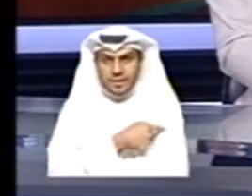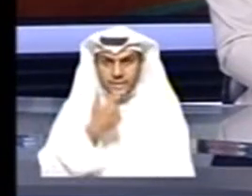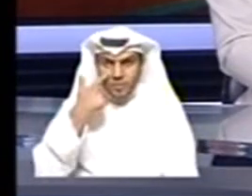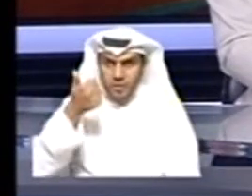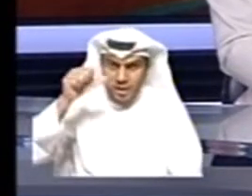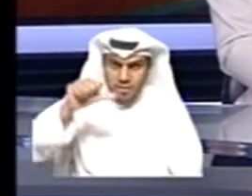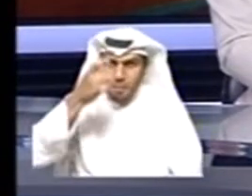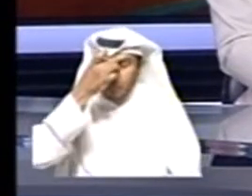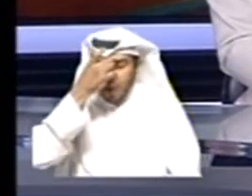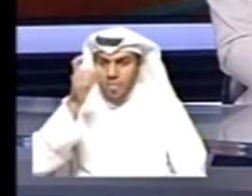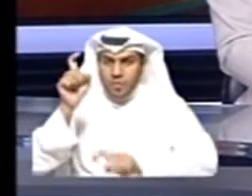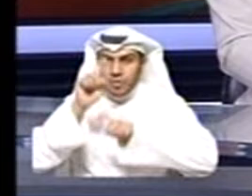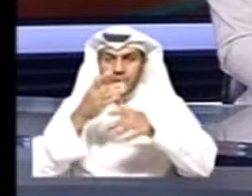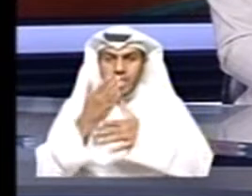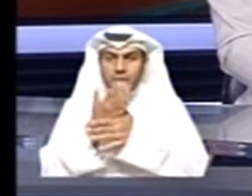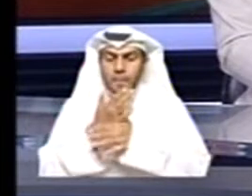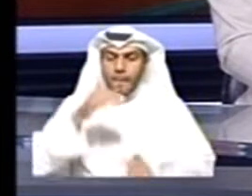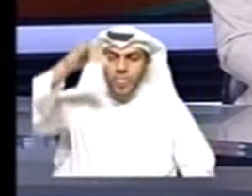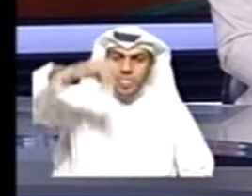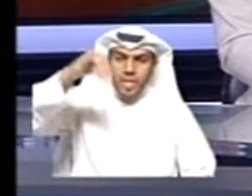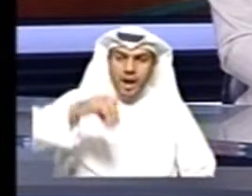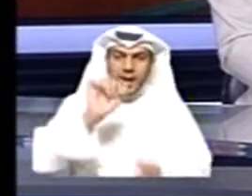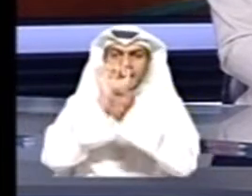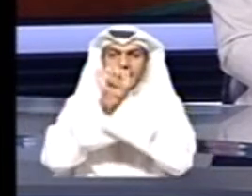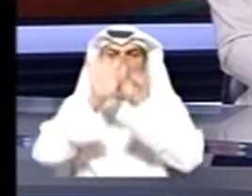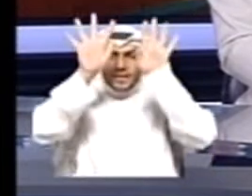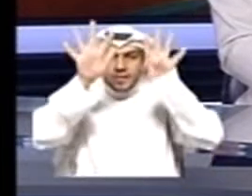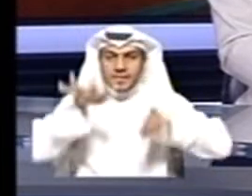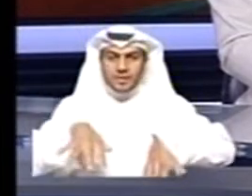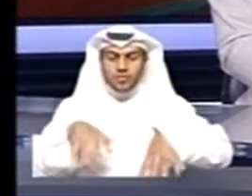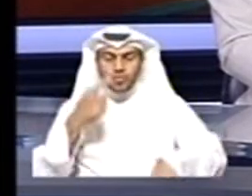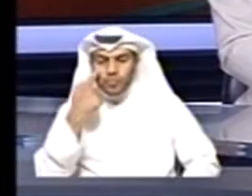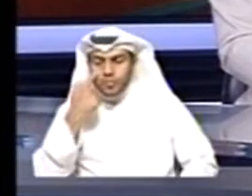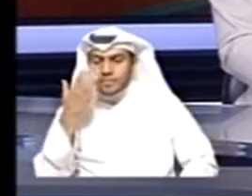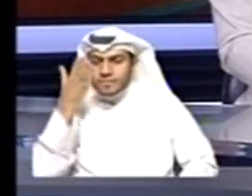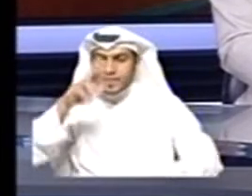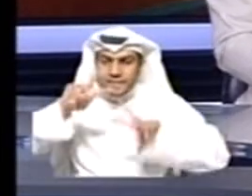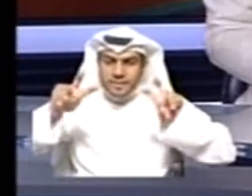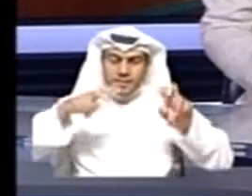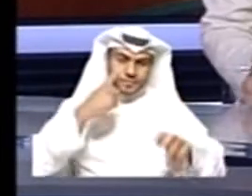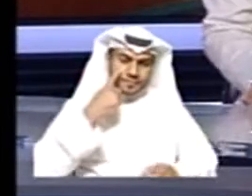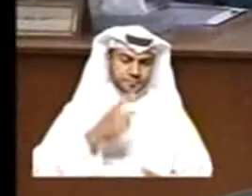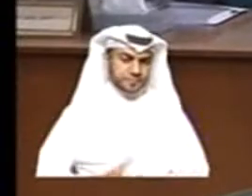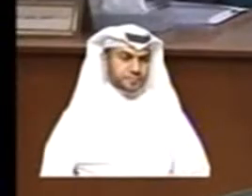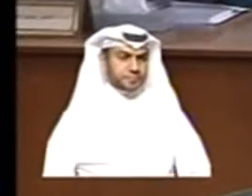من الأولويات التي سيتضمنها جدول أعمال الجلسة العادية المقبلة للمجلس.